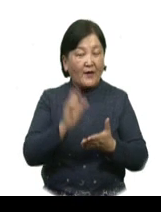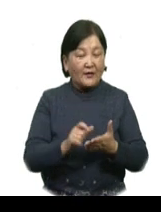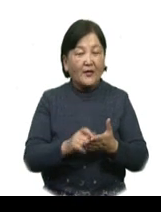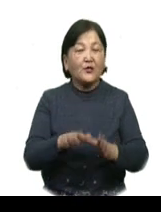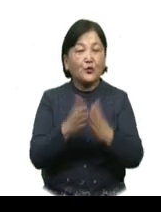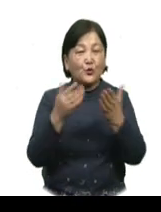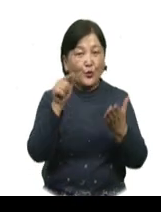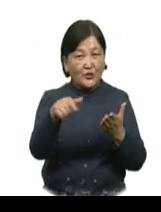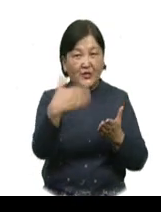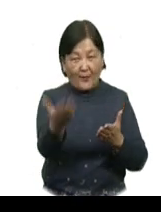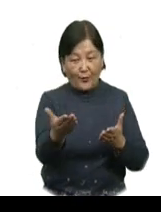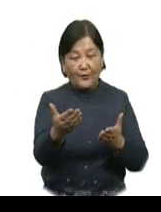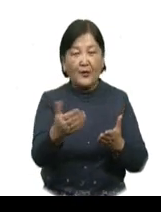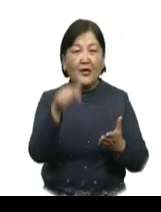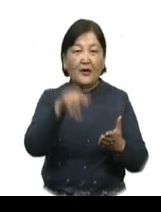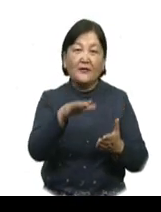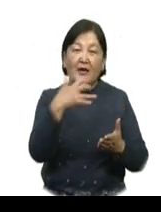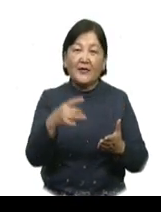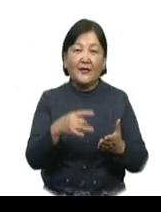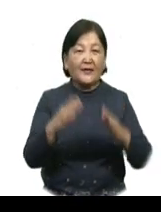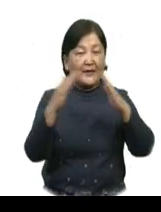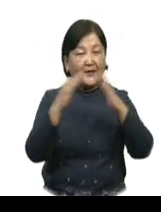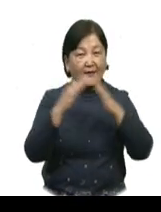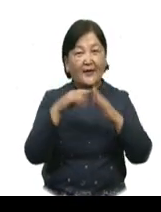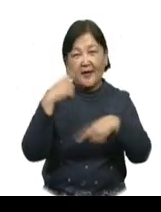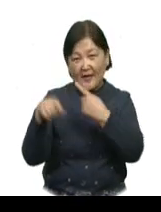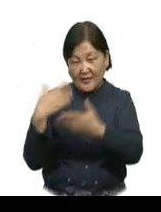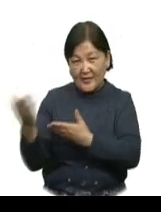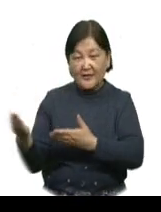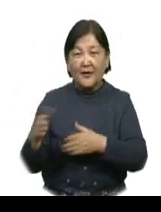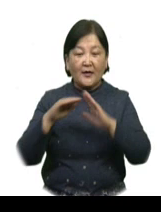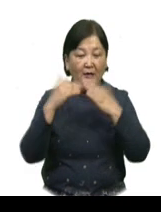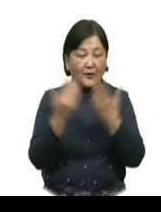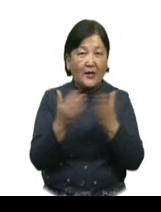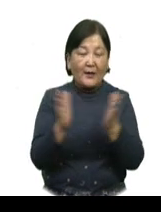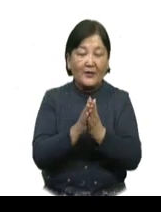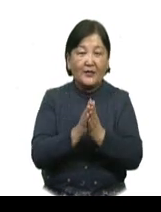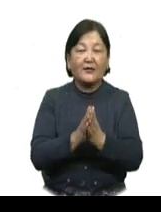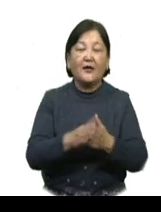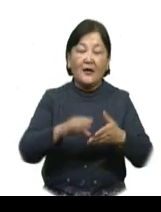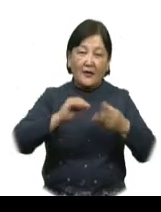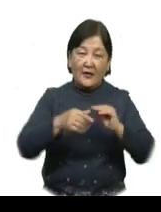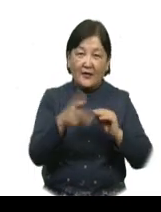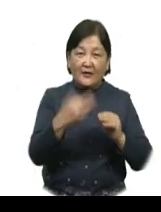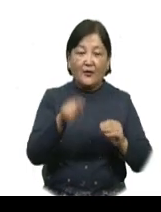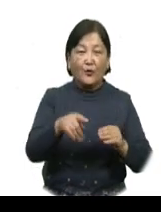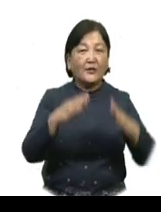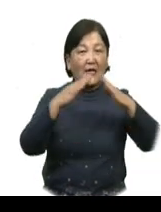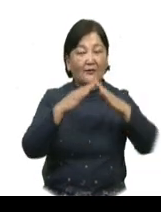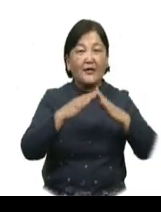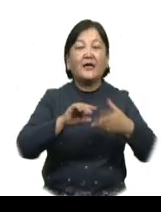бэ? Сурагч таамарт үзүүлж байгаа юм бэ? Энэ талаар гэрээхэнтэйгээ ярилцаад энэ системийн шинжилгээний аргаа хэрэглээд энэ